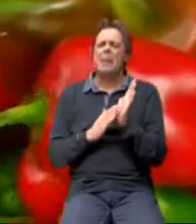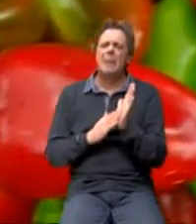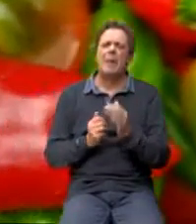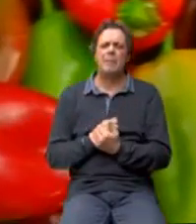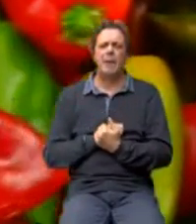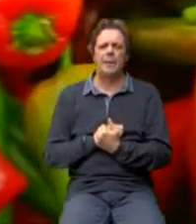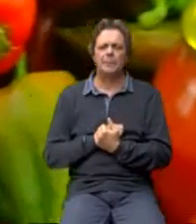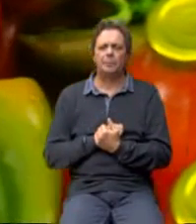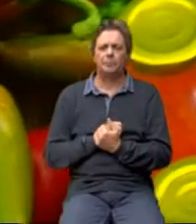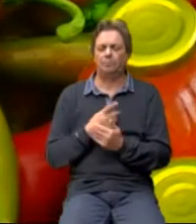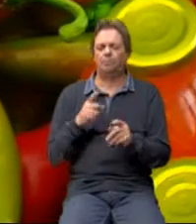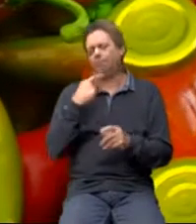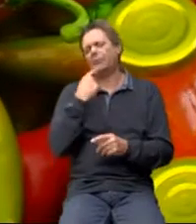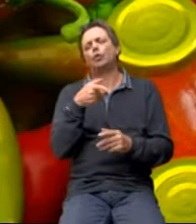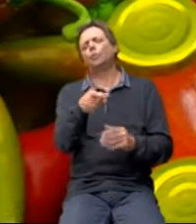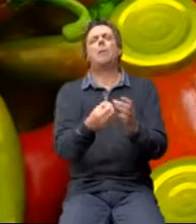kao prirodni,